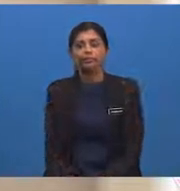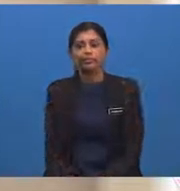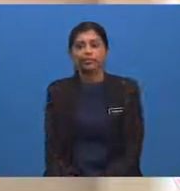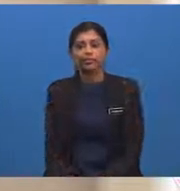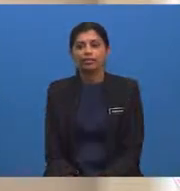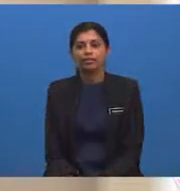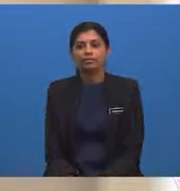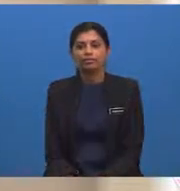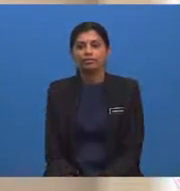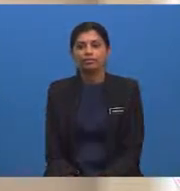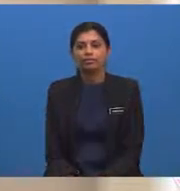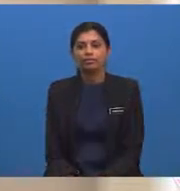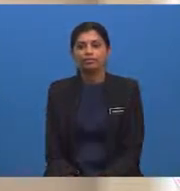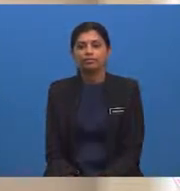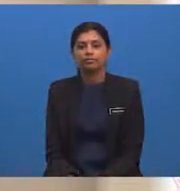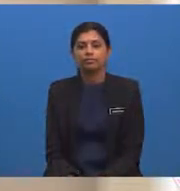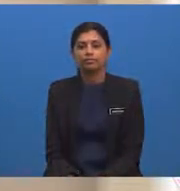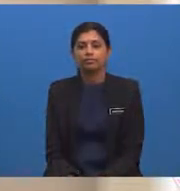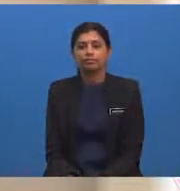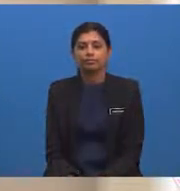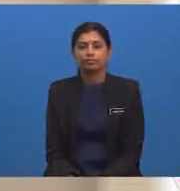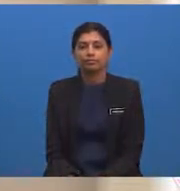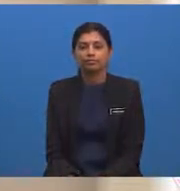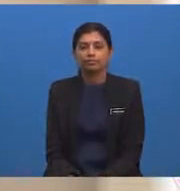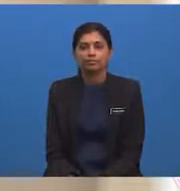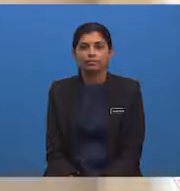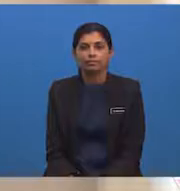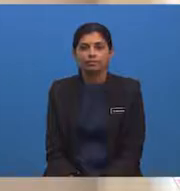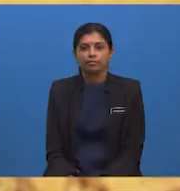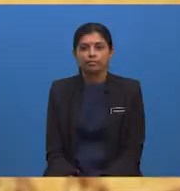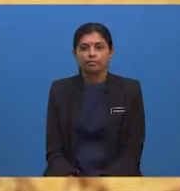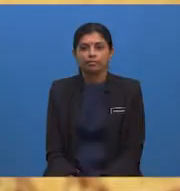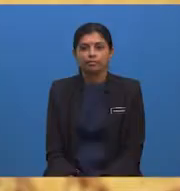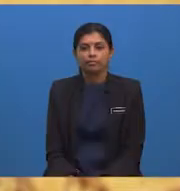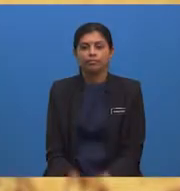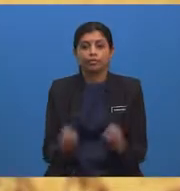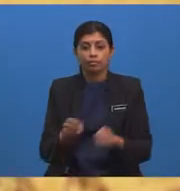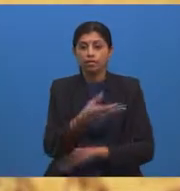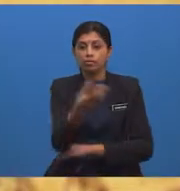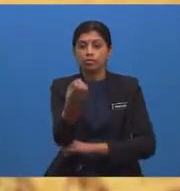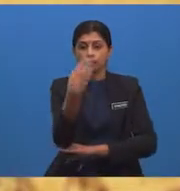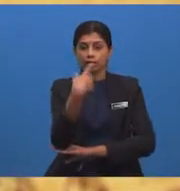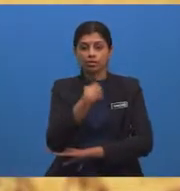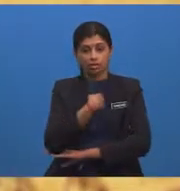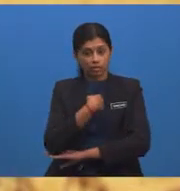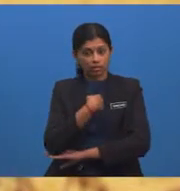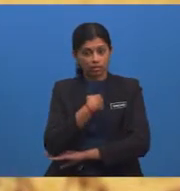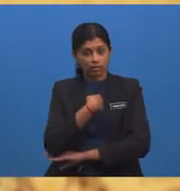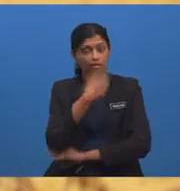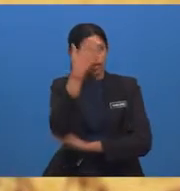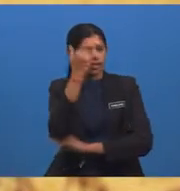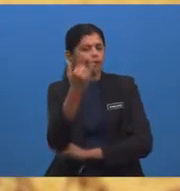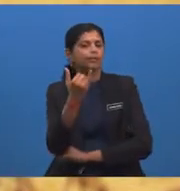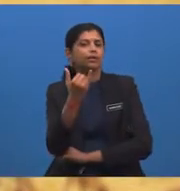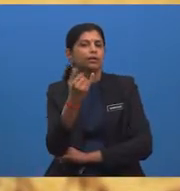kebudayaan tempatan masyarakat kerajaan alam Melayu. Boleh murid-murid nyatakan kepada cikgu